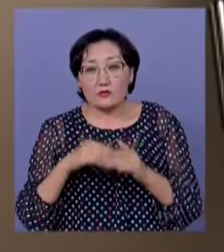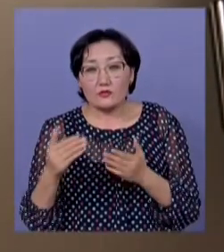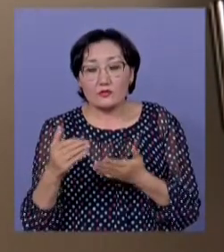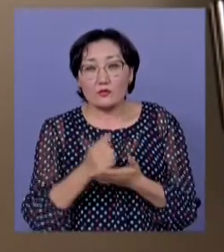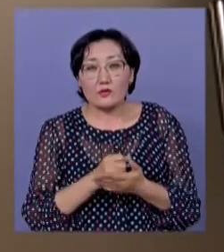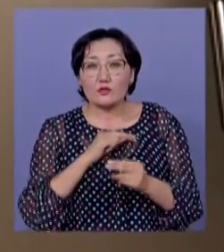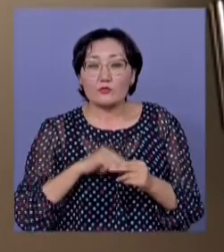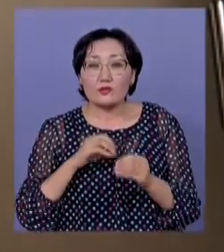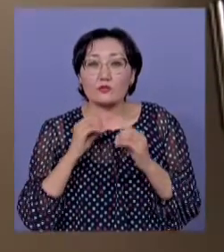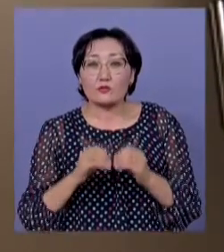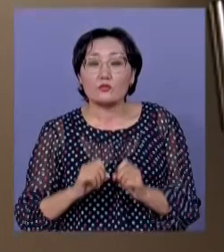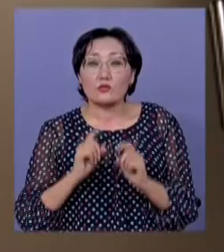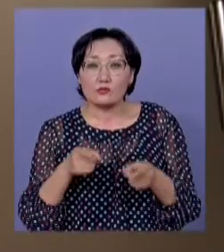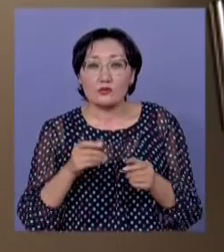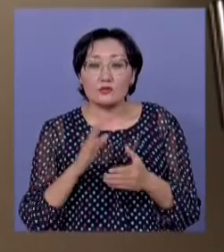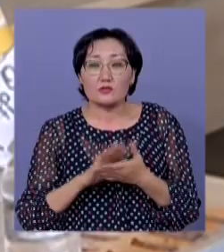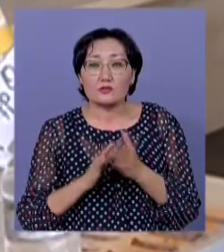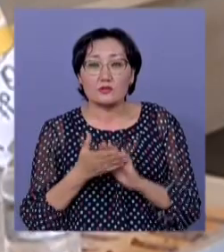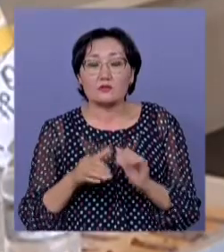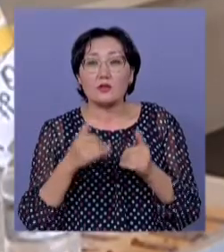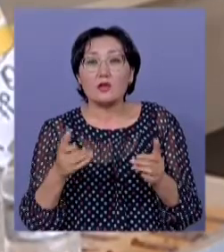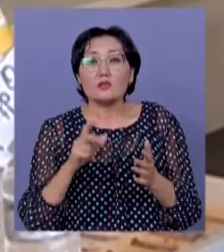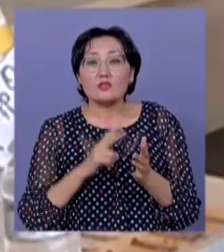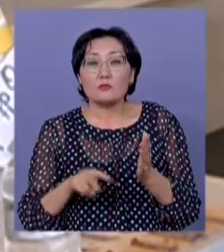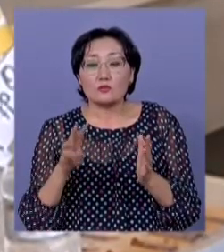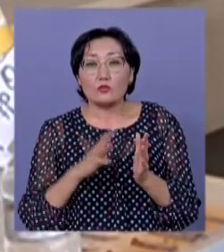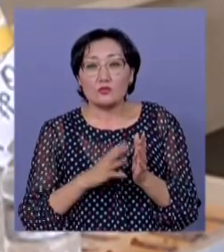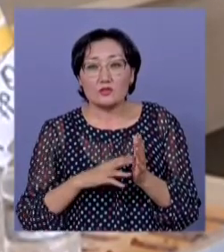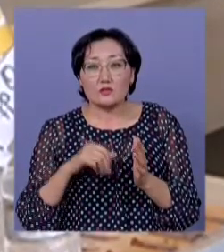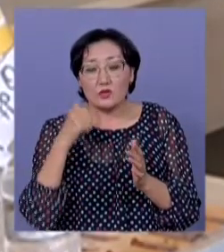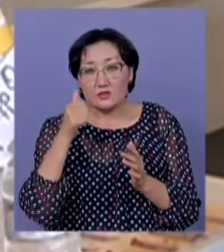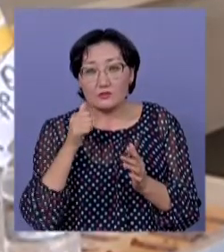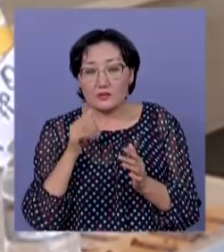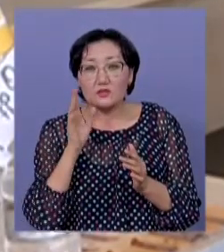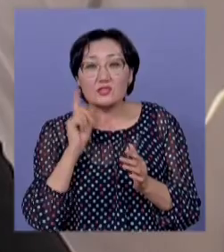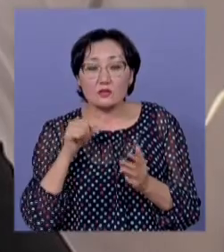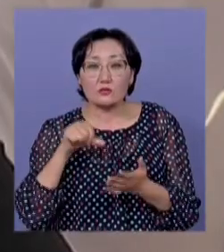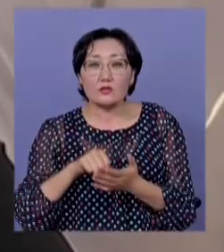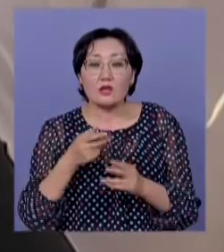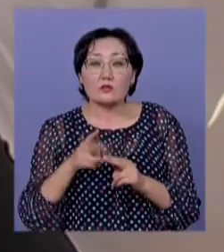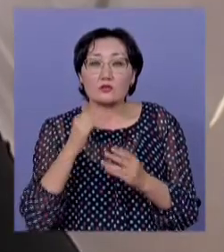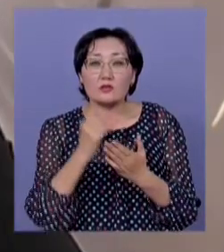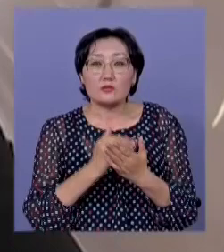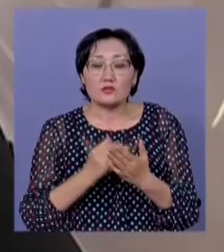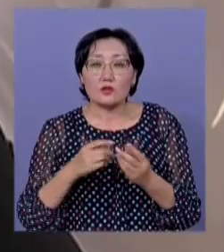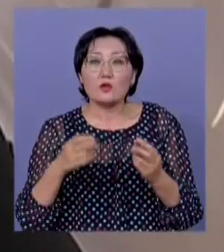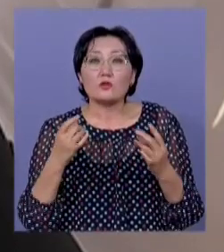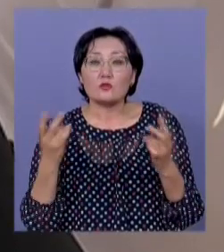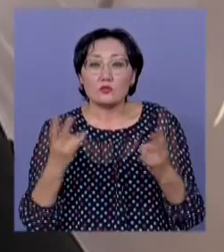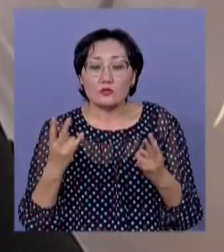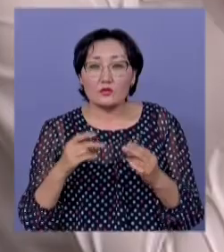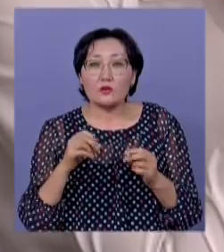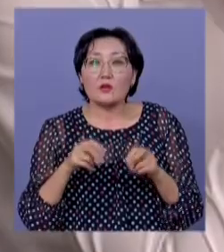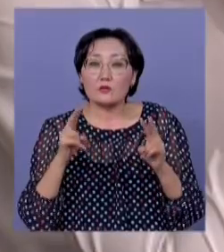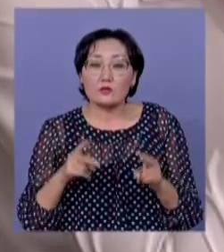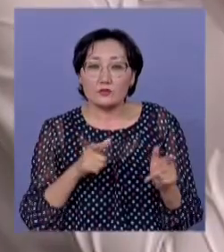тұрақты орналасуға жағдай жасайды. Оған жасы 29-дан аспаған жастар қатысады. Аталған бағдарлама бойынша нарықта сұранысқа ие мамандарды